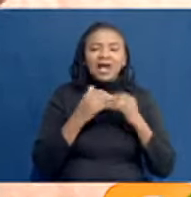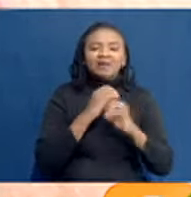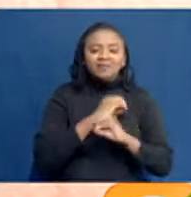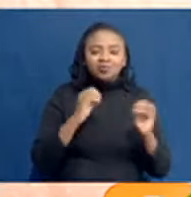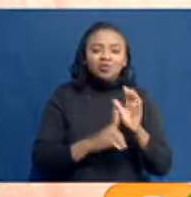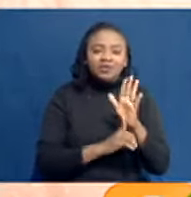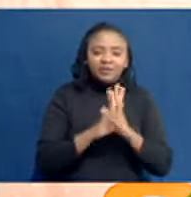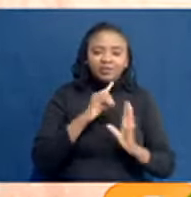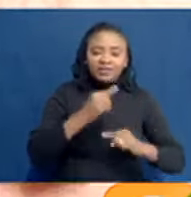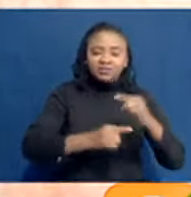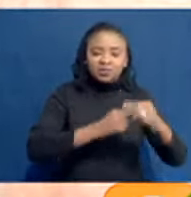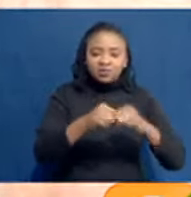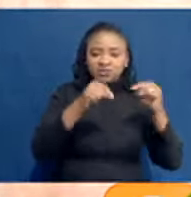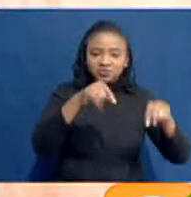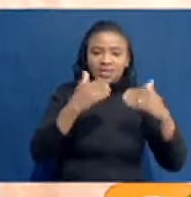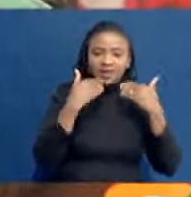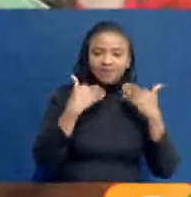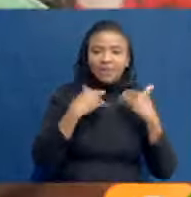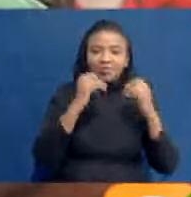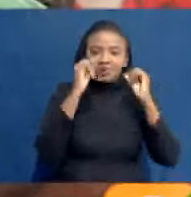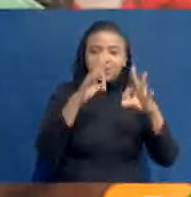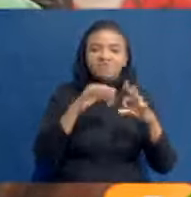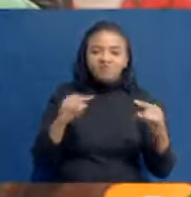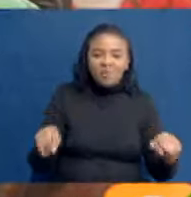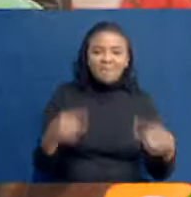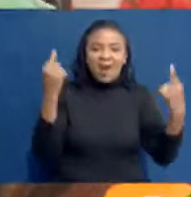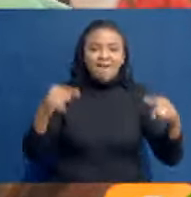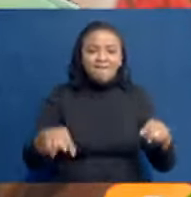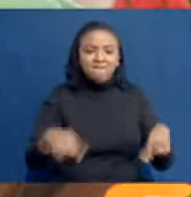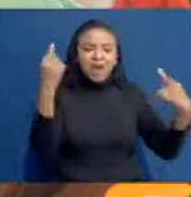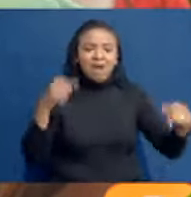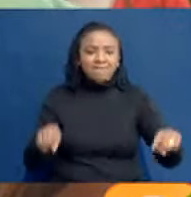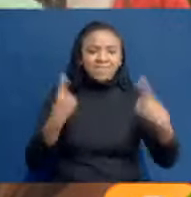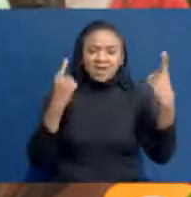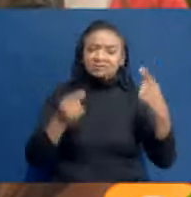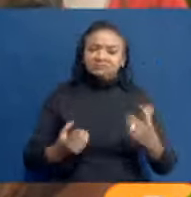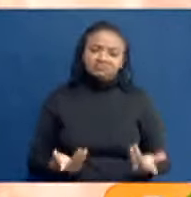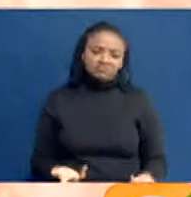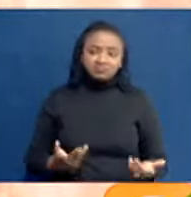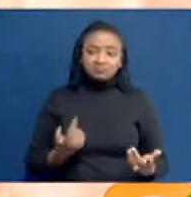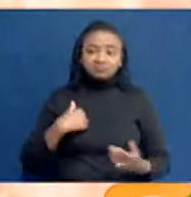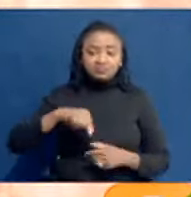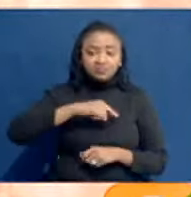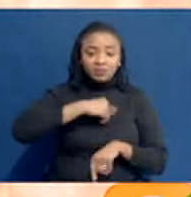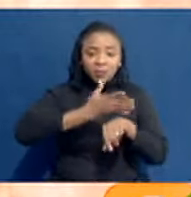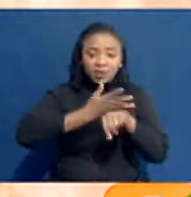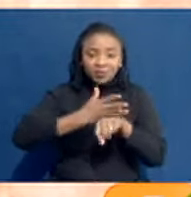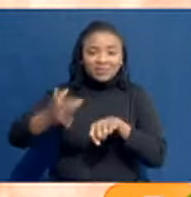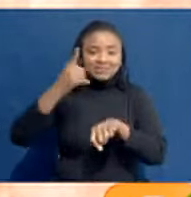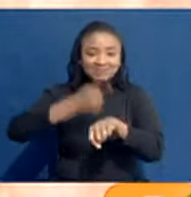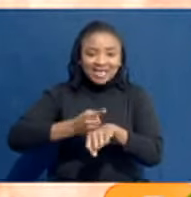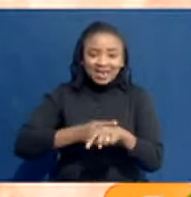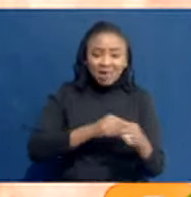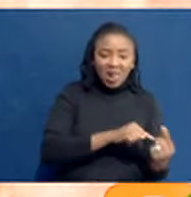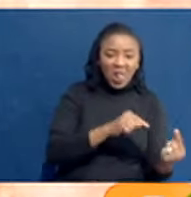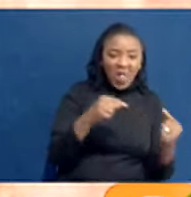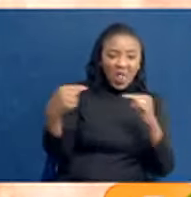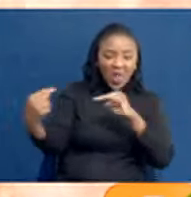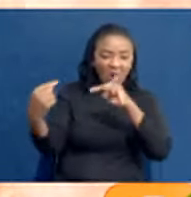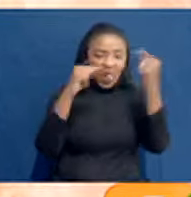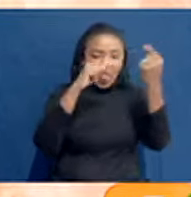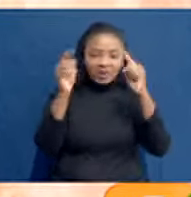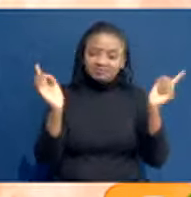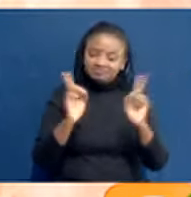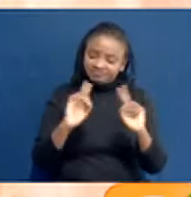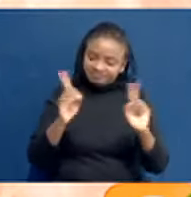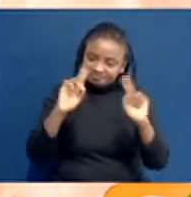itaendelea kaunti hii kama mnapigana. Hatuna nafasi ya kupoteza na ugomvi. Hatuna